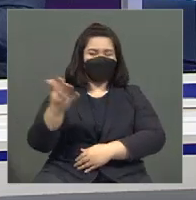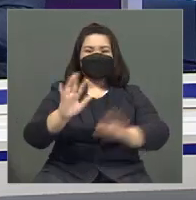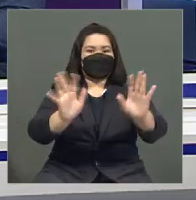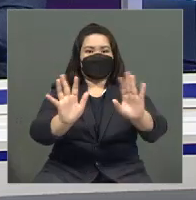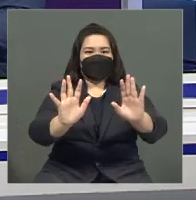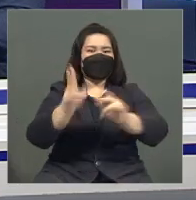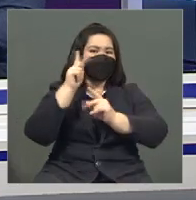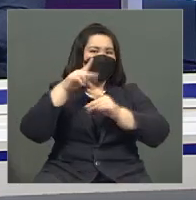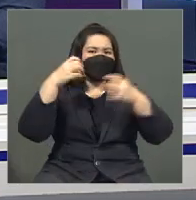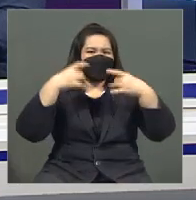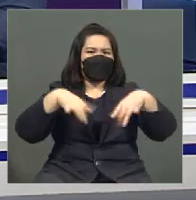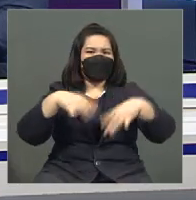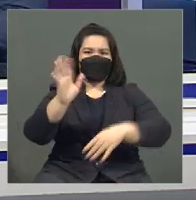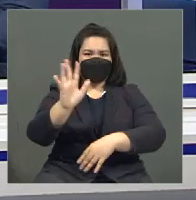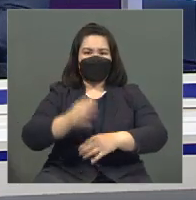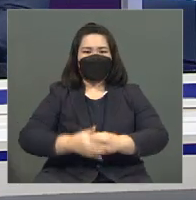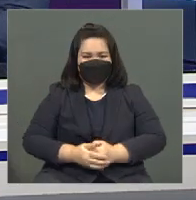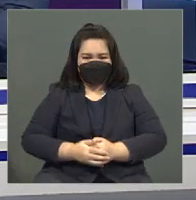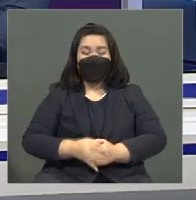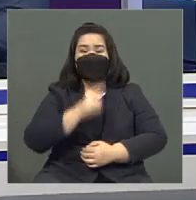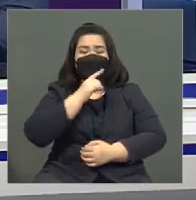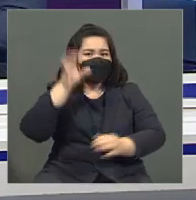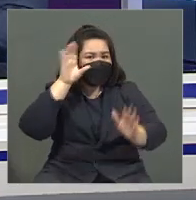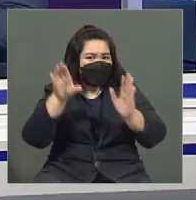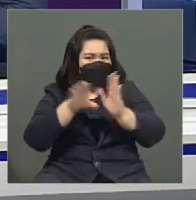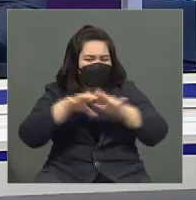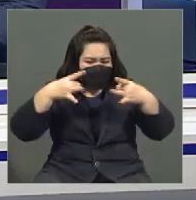ี้ไม่เป็ความจริงนะคะอย่าแร อย่าส่งต่อ นะคะ